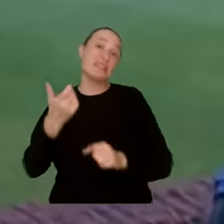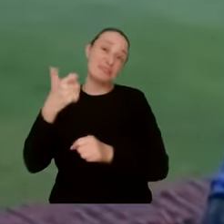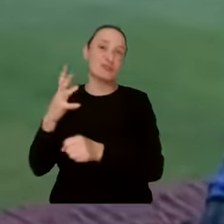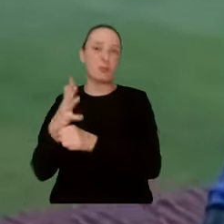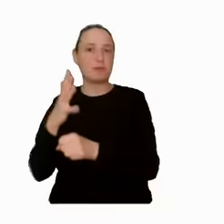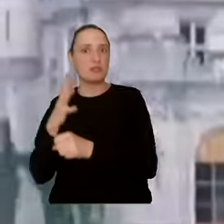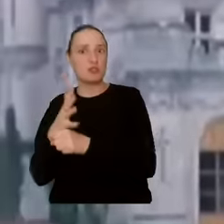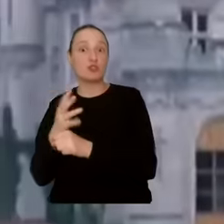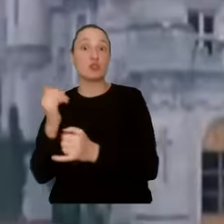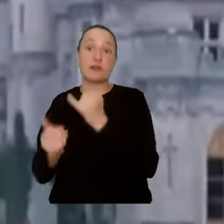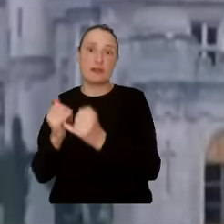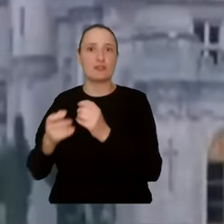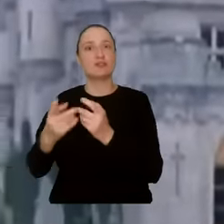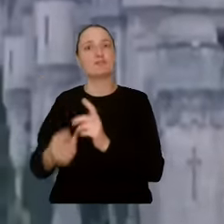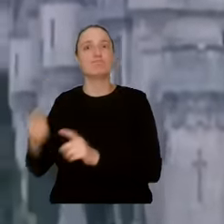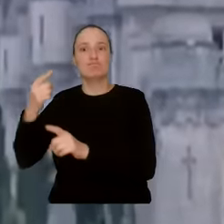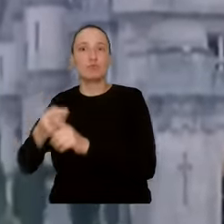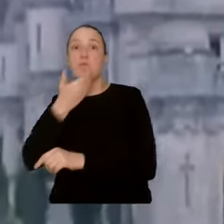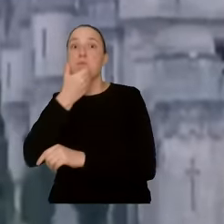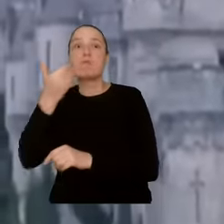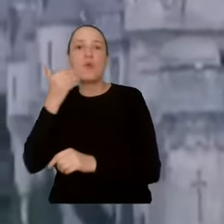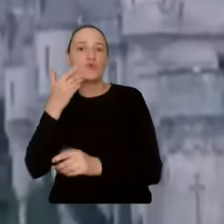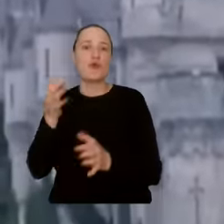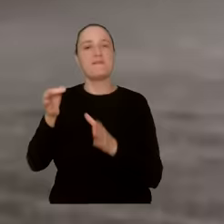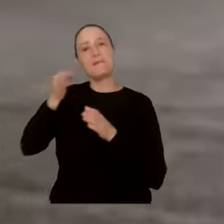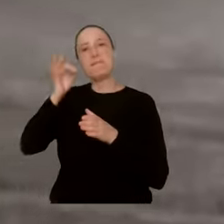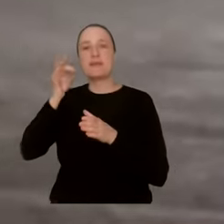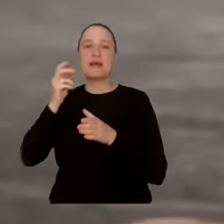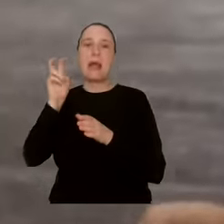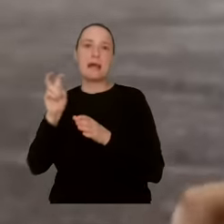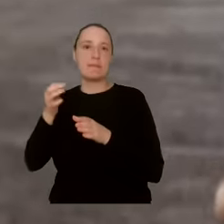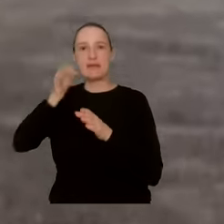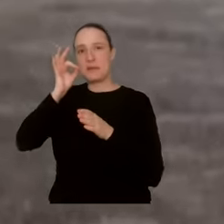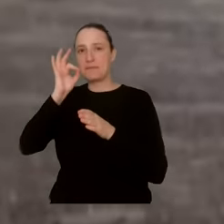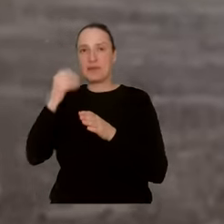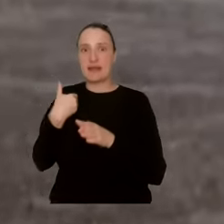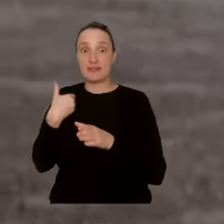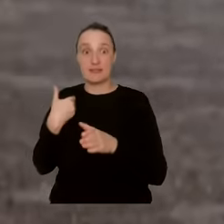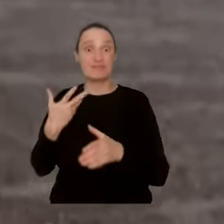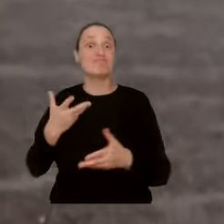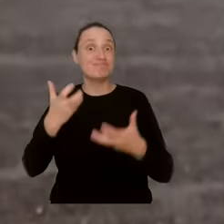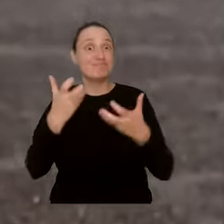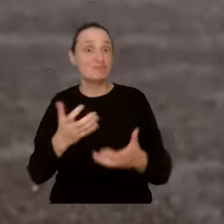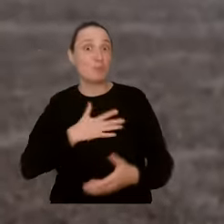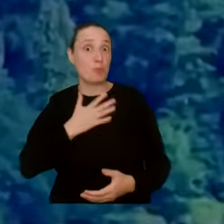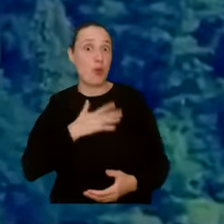funtów za wersję rozszerzoną z popołudniową angielską herbatką. Chyba warto, jeśli chce się poczuć smak życia